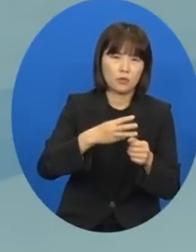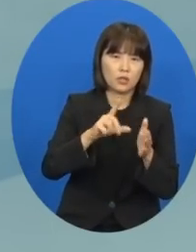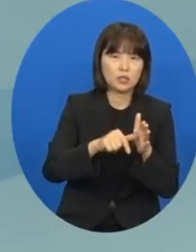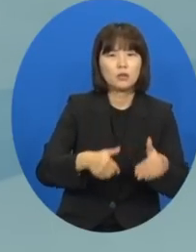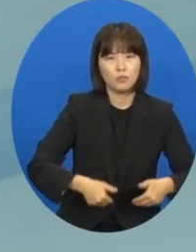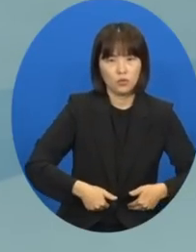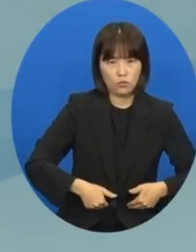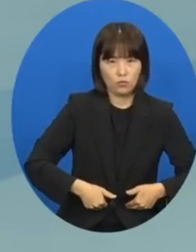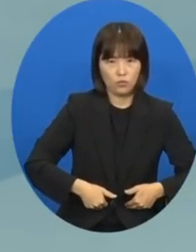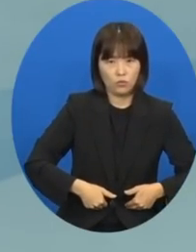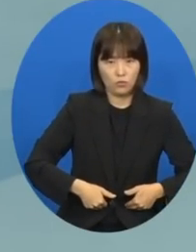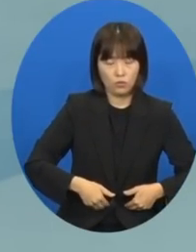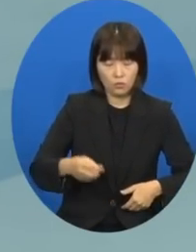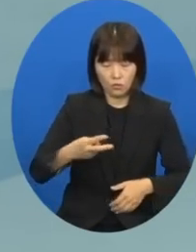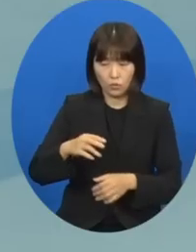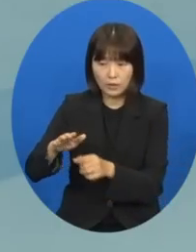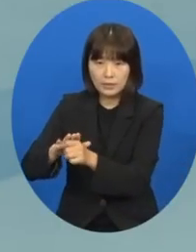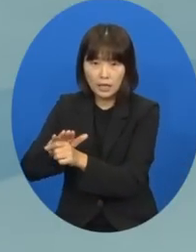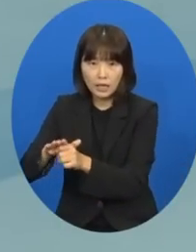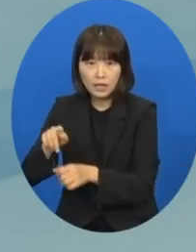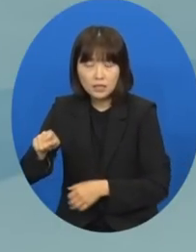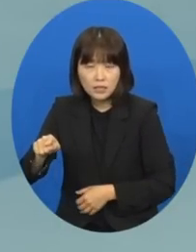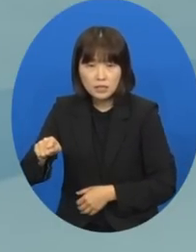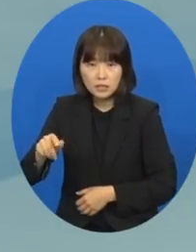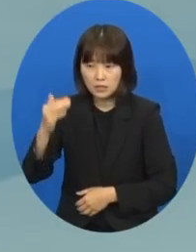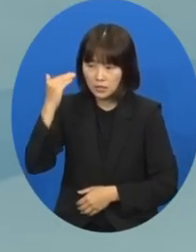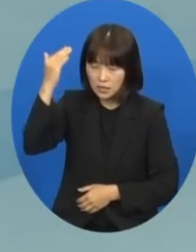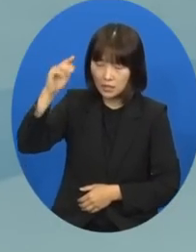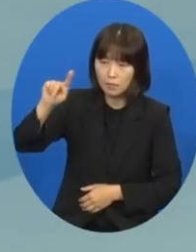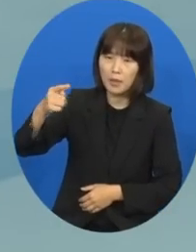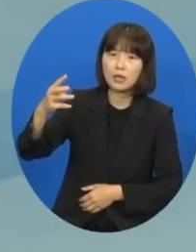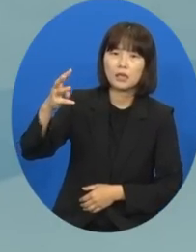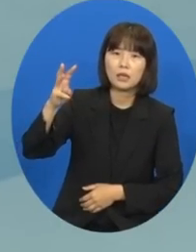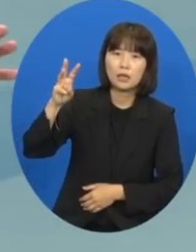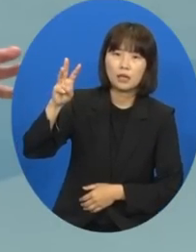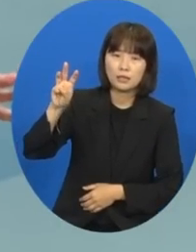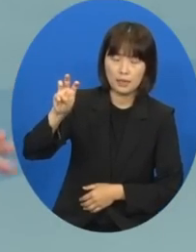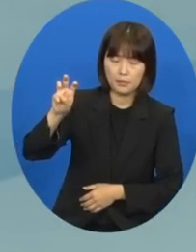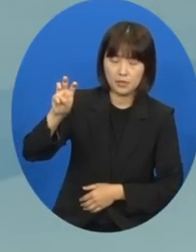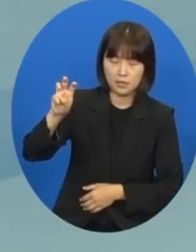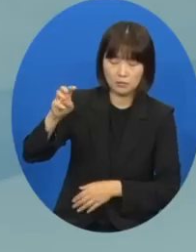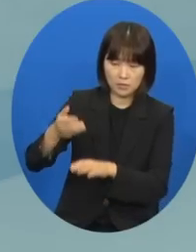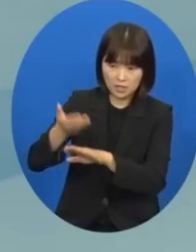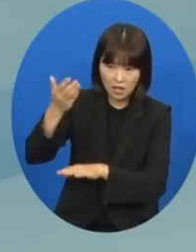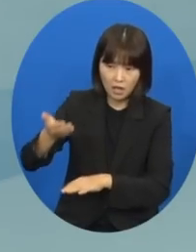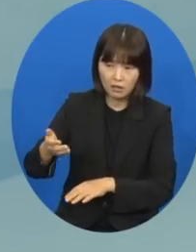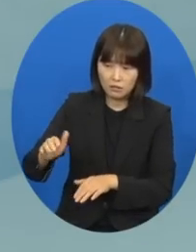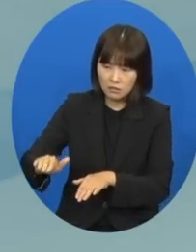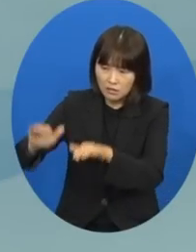받기를 키가 140 이상 못 클 겁니다. 얘는 안 됩니다. 이런 얘기를 듣는 겁니다.